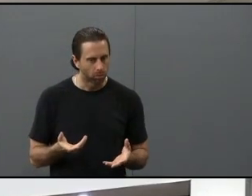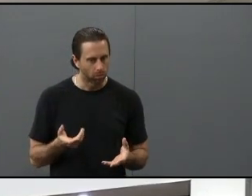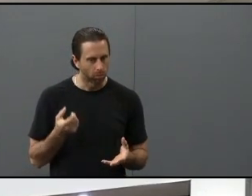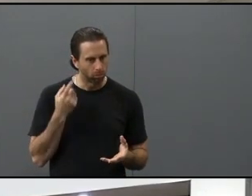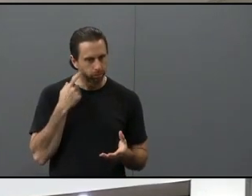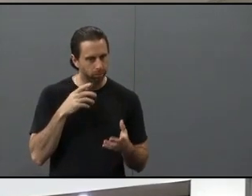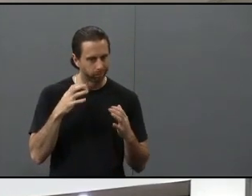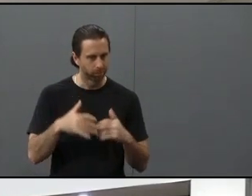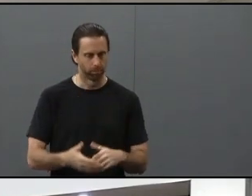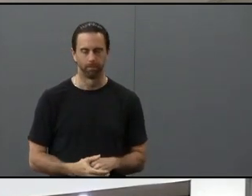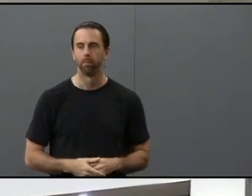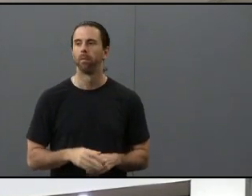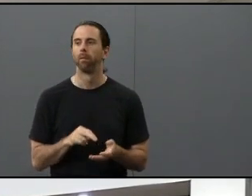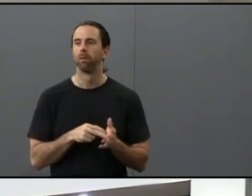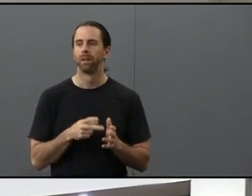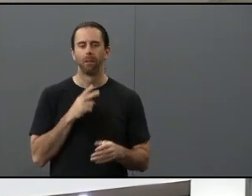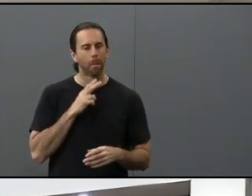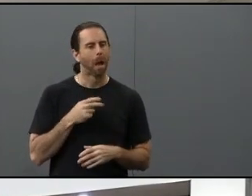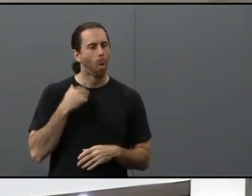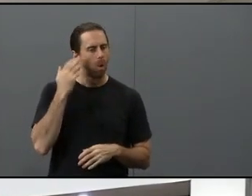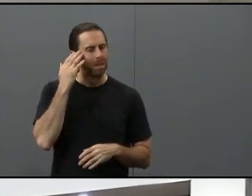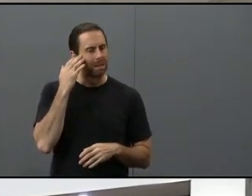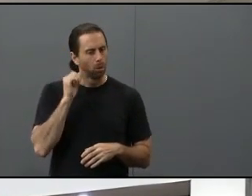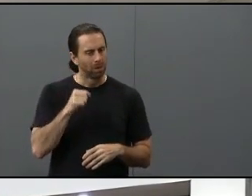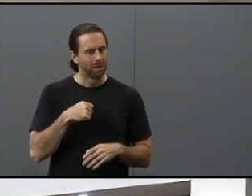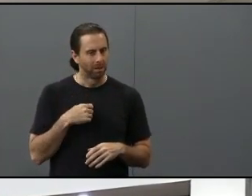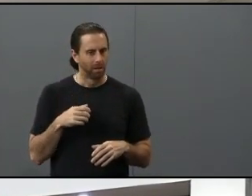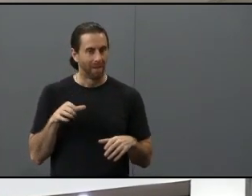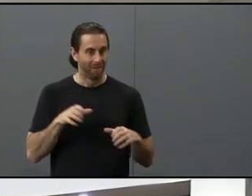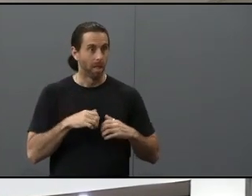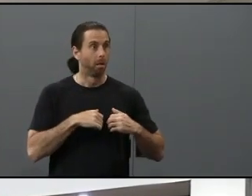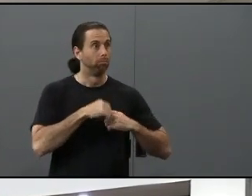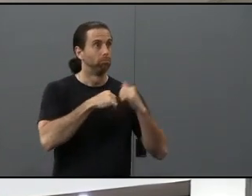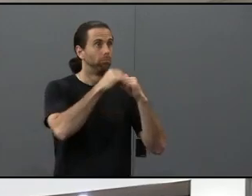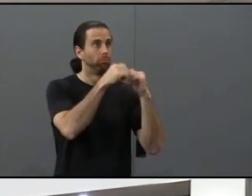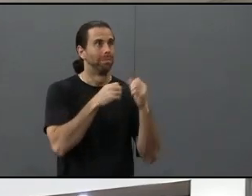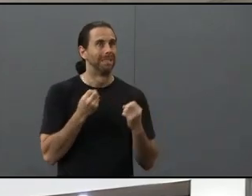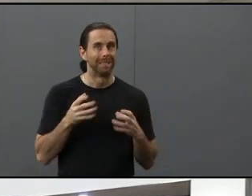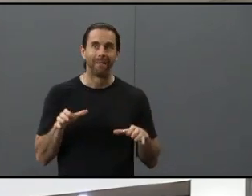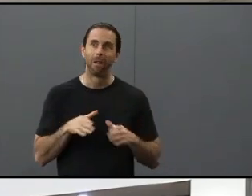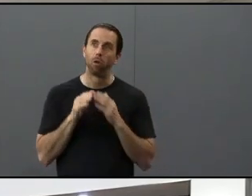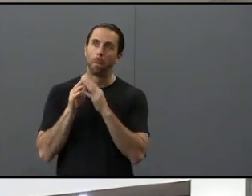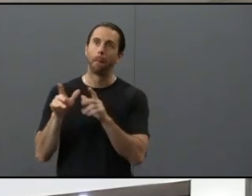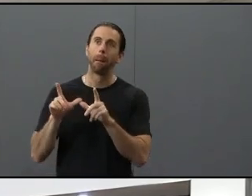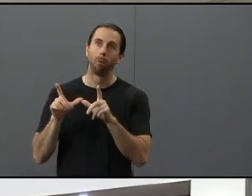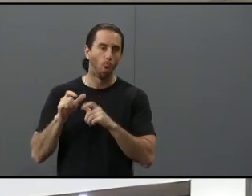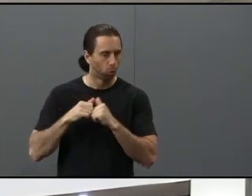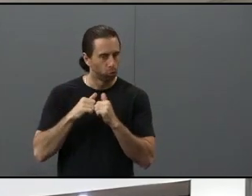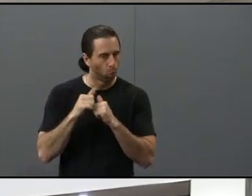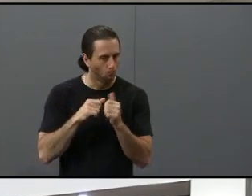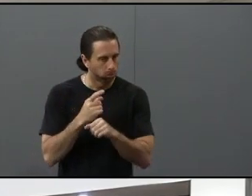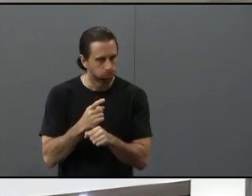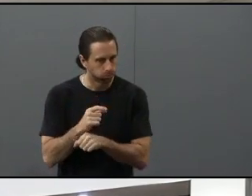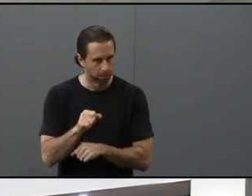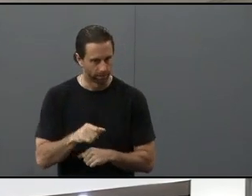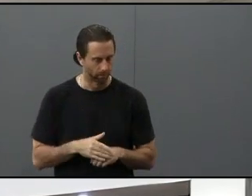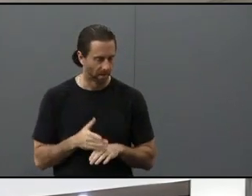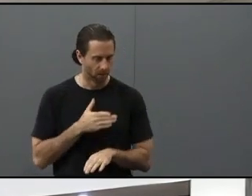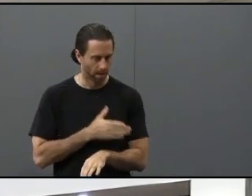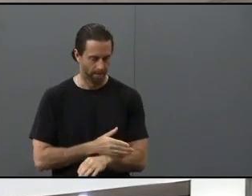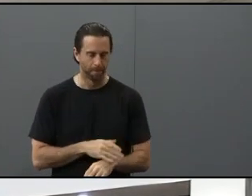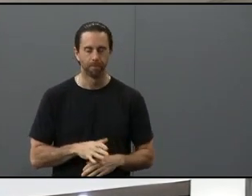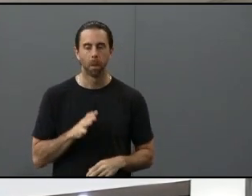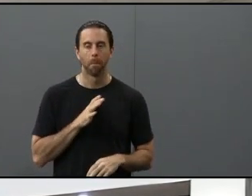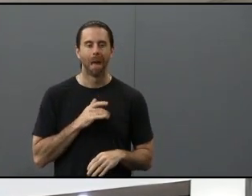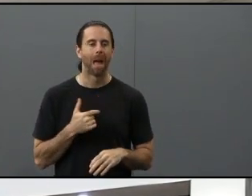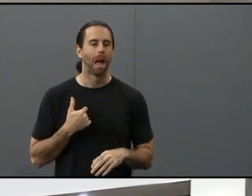démolition nous sommes très conscients que nous avons fait le bâtiment sans avoir effectué une demande de permis de construction au préalable mais